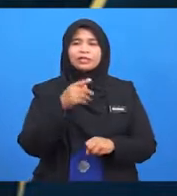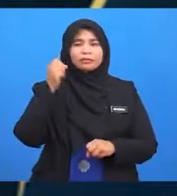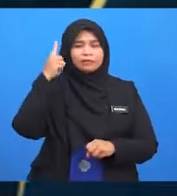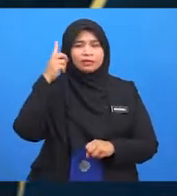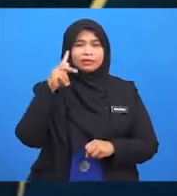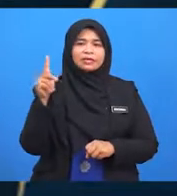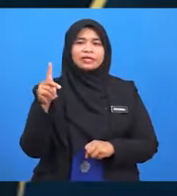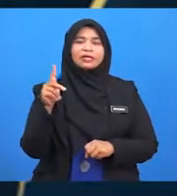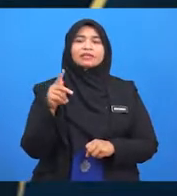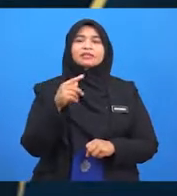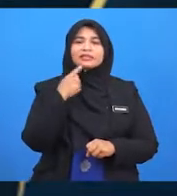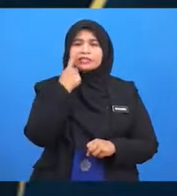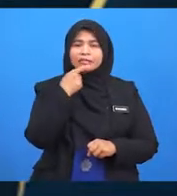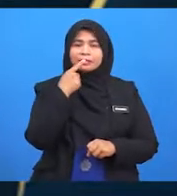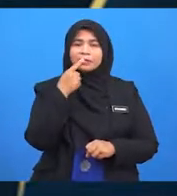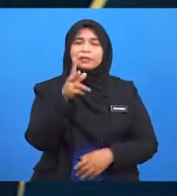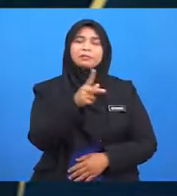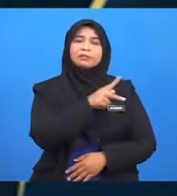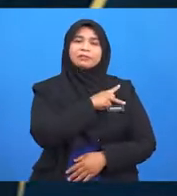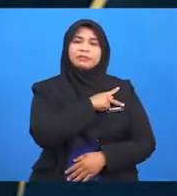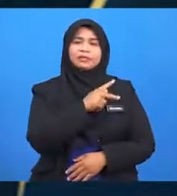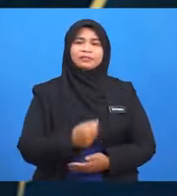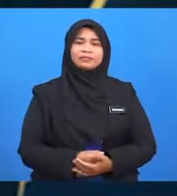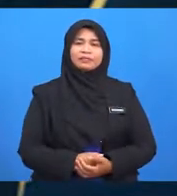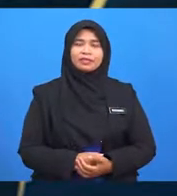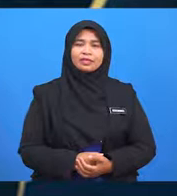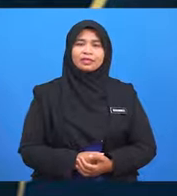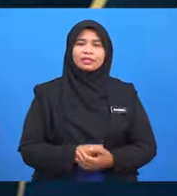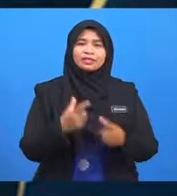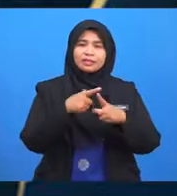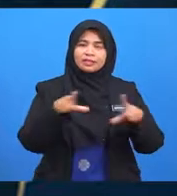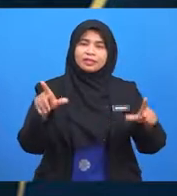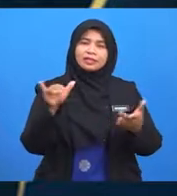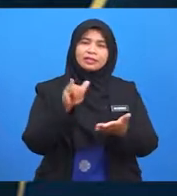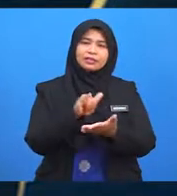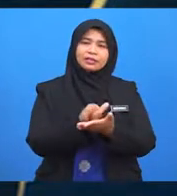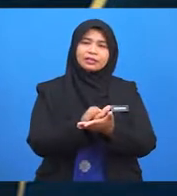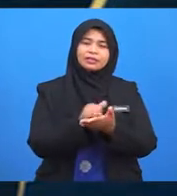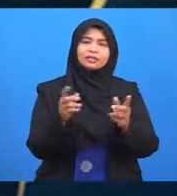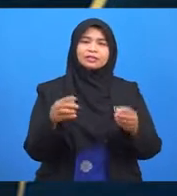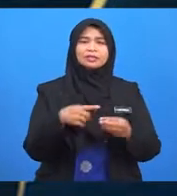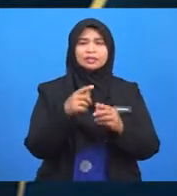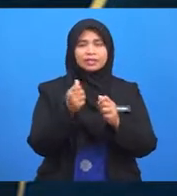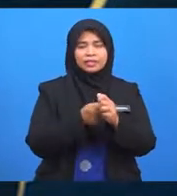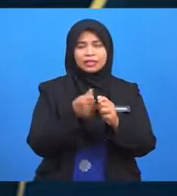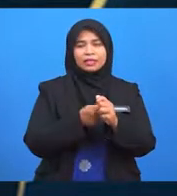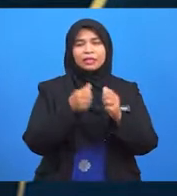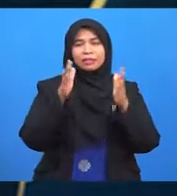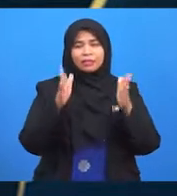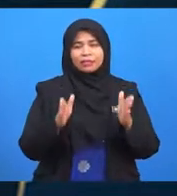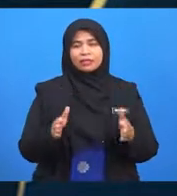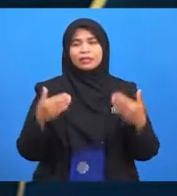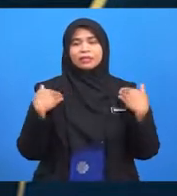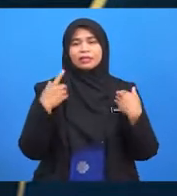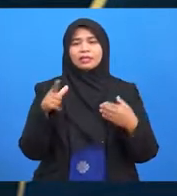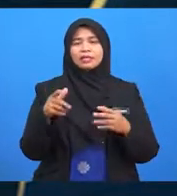bukan? Siapa itu pemimpin? Selain itu, setiap orang adalah